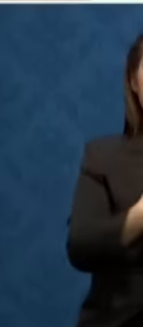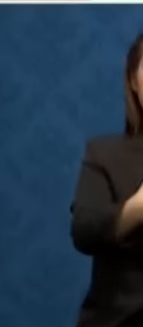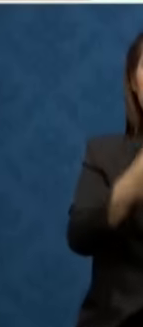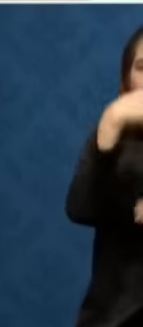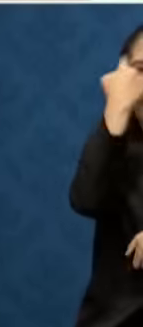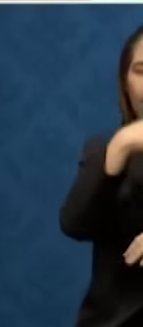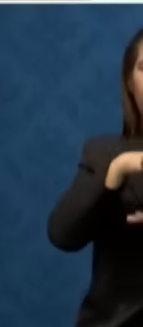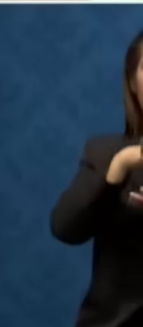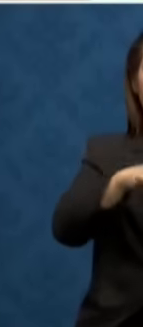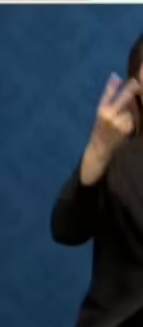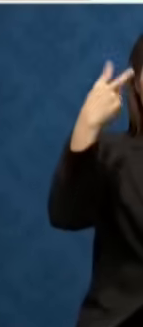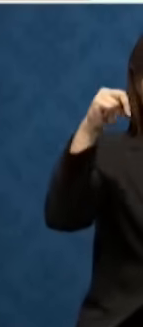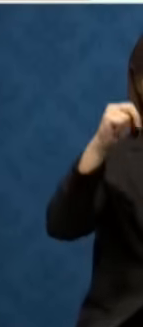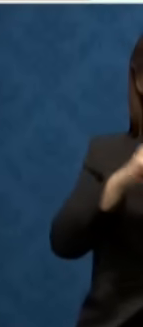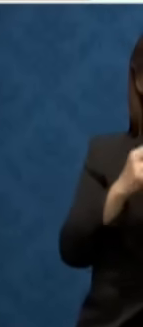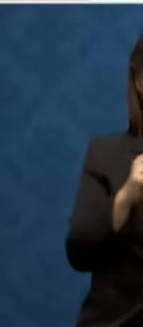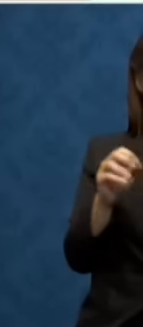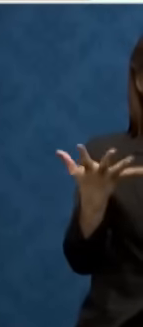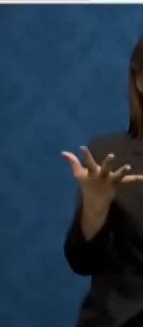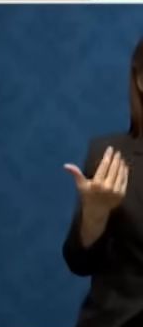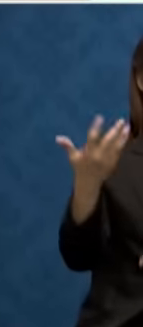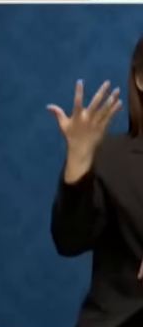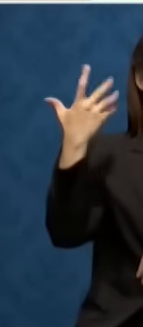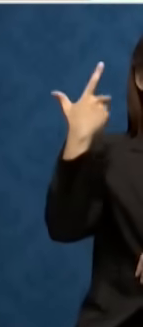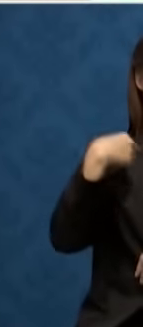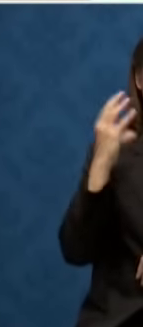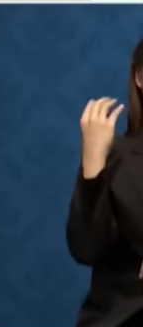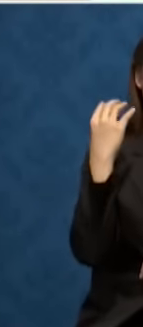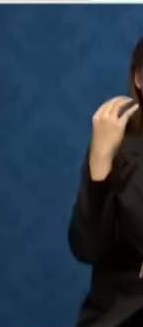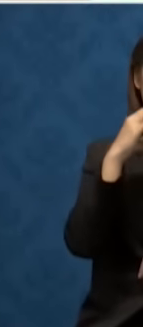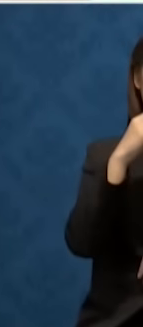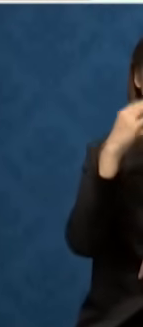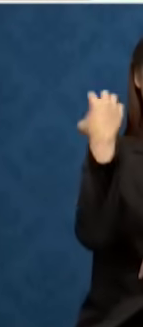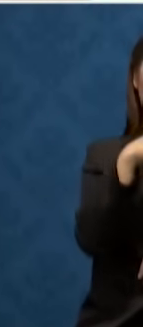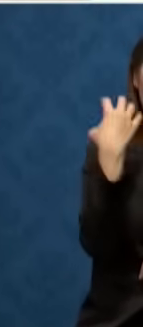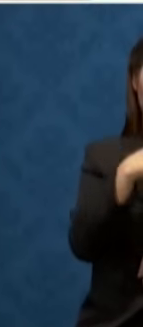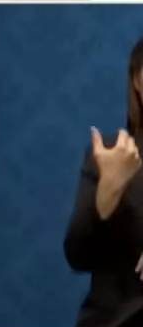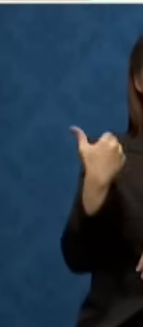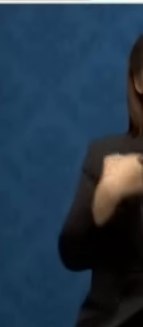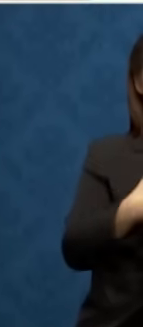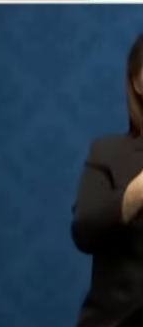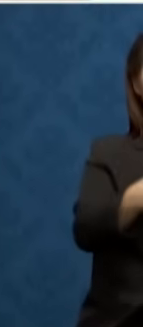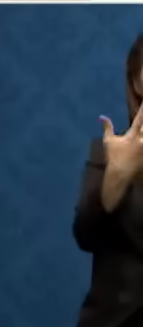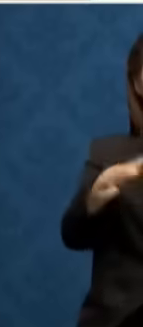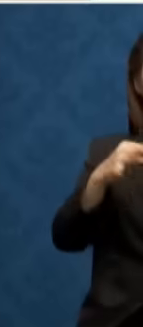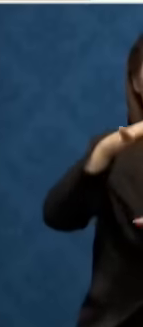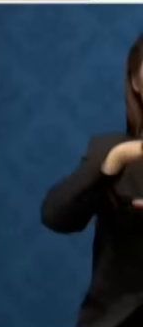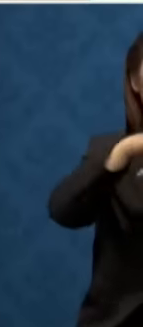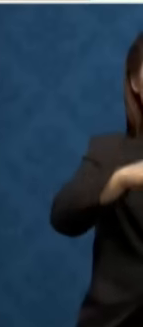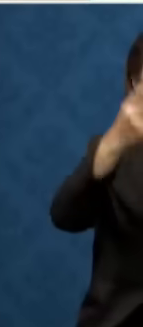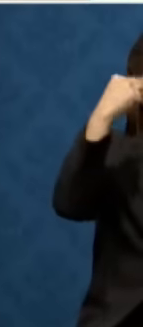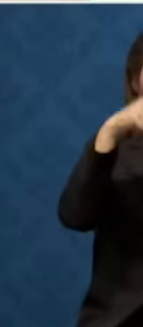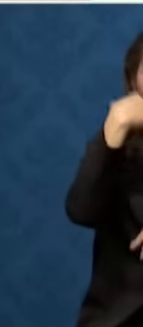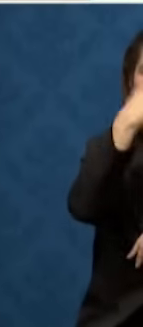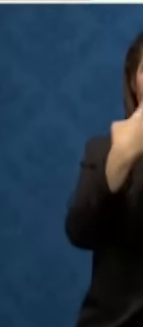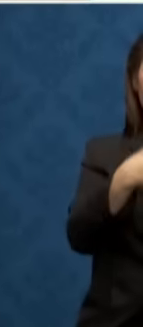ดข้องท่านสุทินก็เสนอยัตติเสนอชื่อนายพิธาลิ้มเจริญรัตน์เป็นนายกรัฐมนตรี